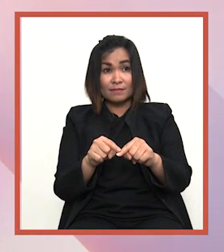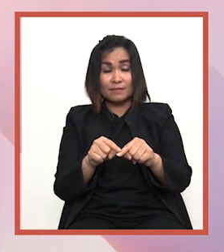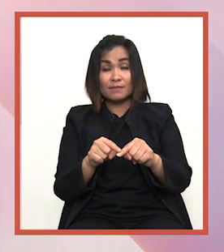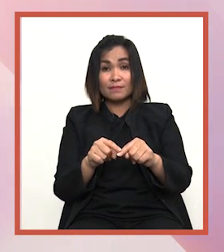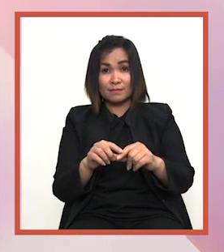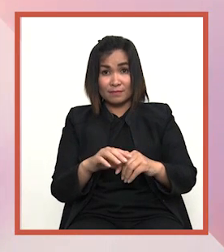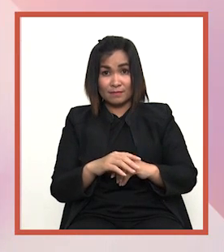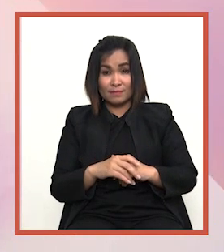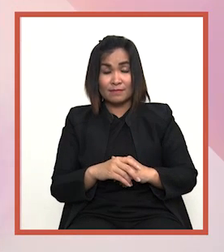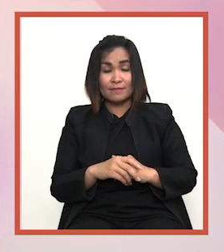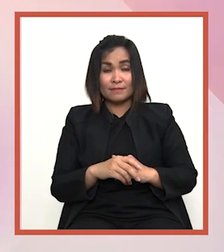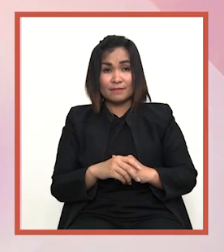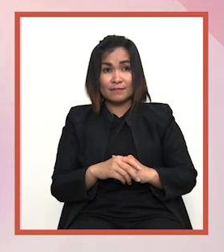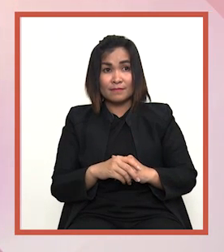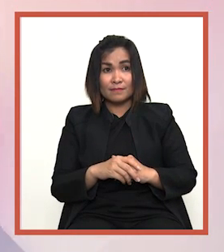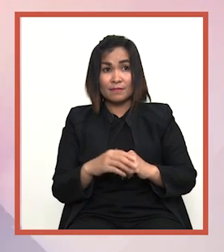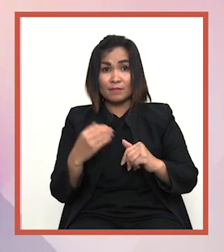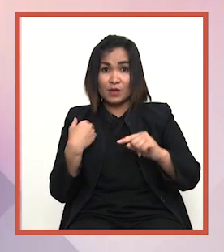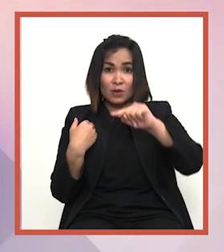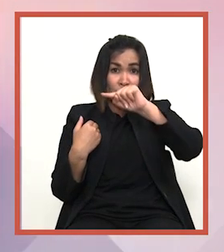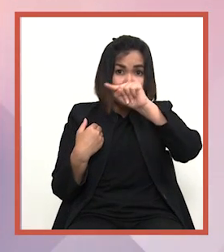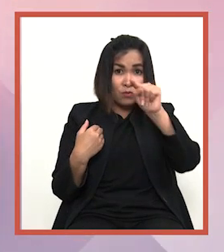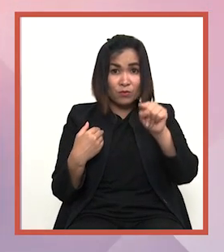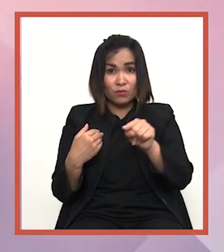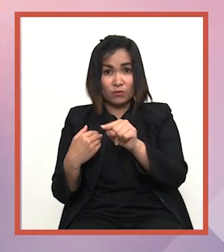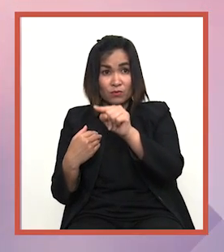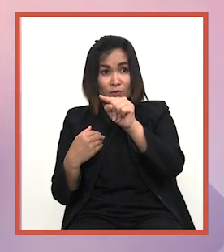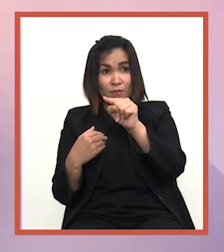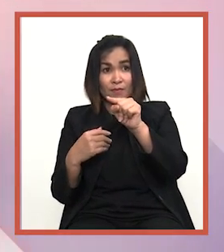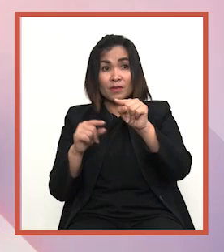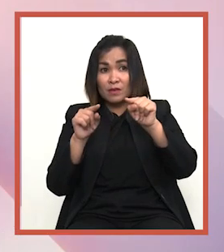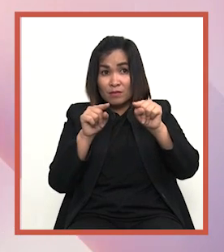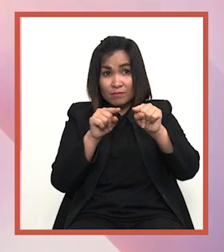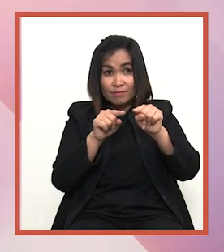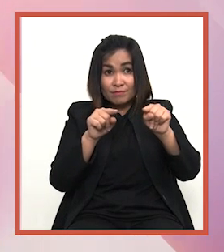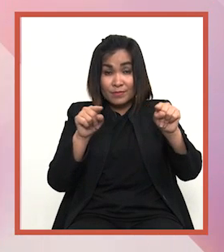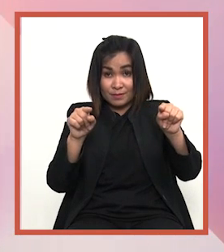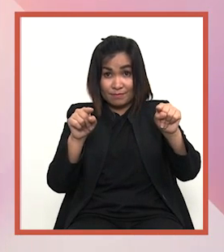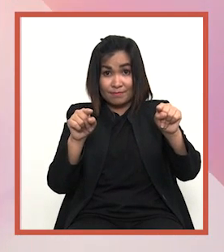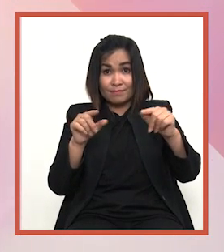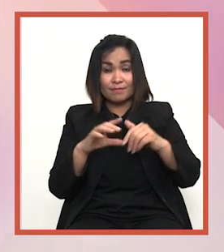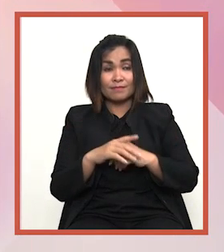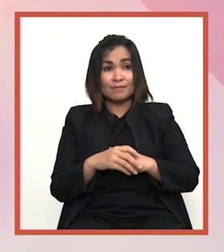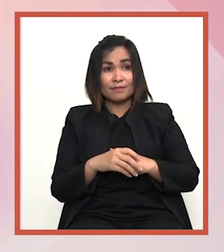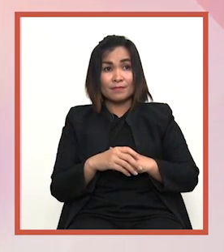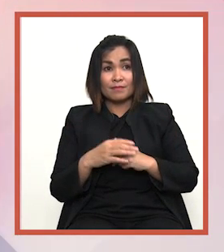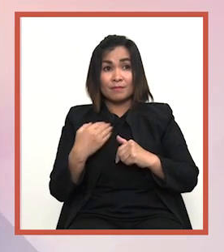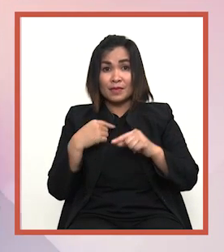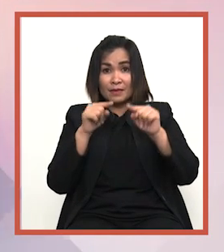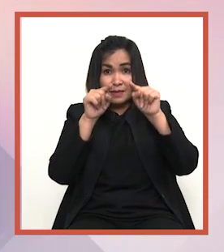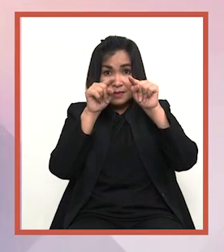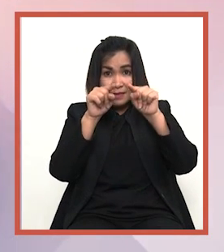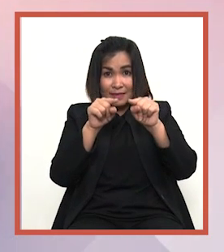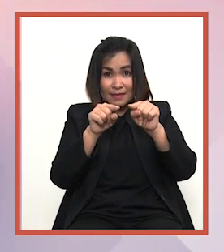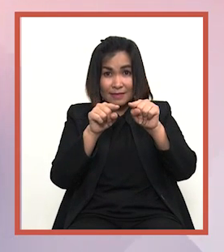ล่องอุปกรณ์นะครับอยู่ด้านนอกนะครับแล้วก็มีวงกลมนะมีวงกลมอยู่ด้านในตรงกลางนะครับมีขีดนะครับ